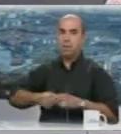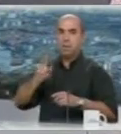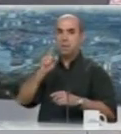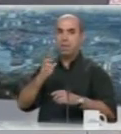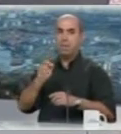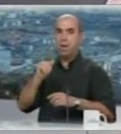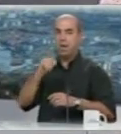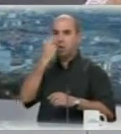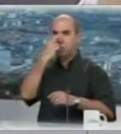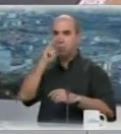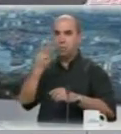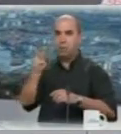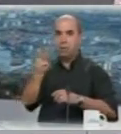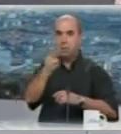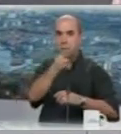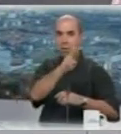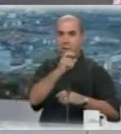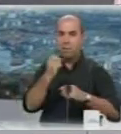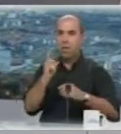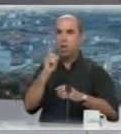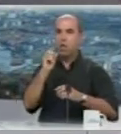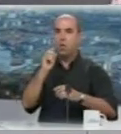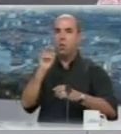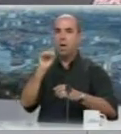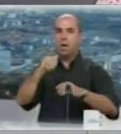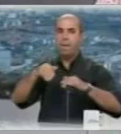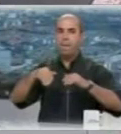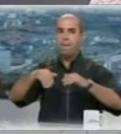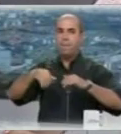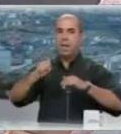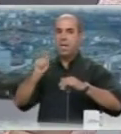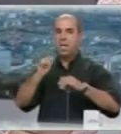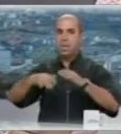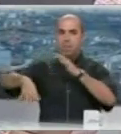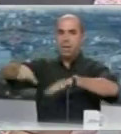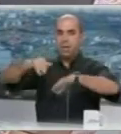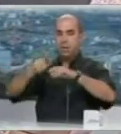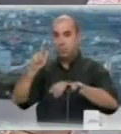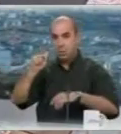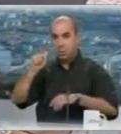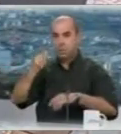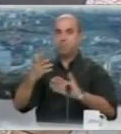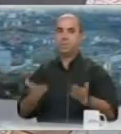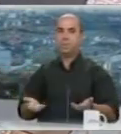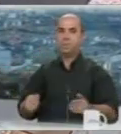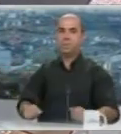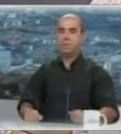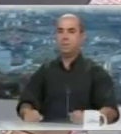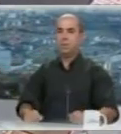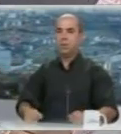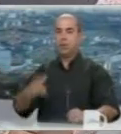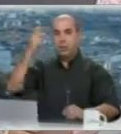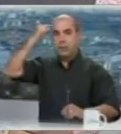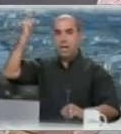لأن دوودة عريقة ما قدرش يروح لدوودة مارين ولا دوودة البحرية، لأنه حتى دوودة البحرية عندها الشهرة